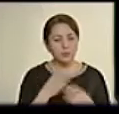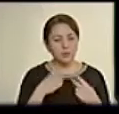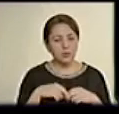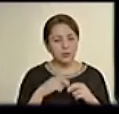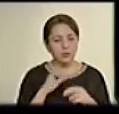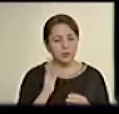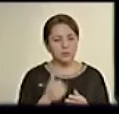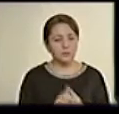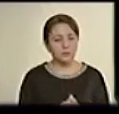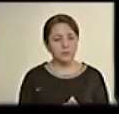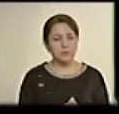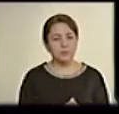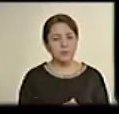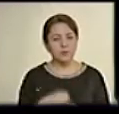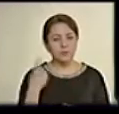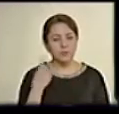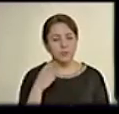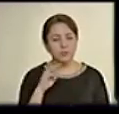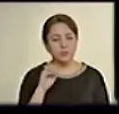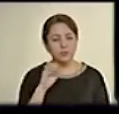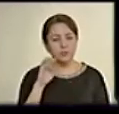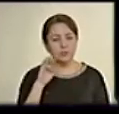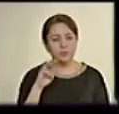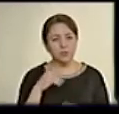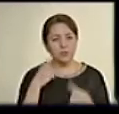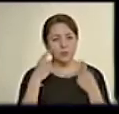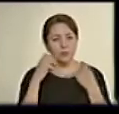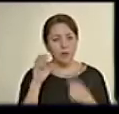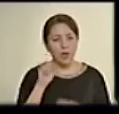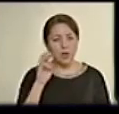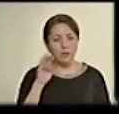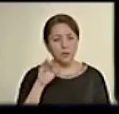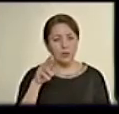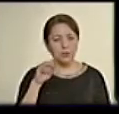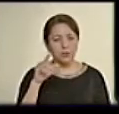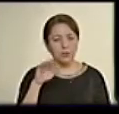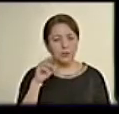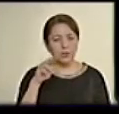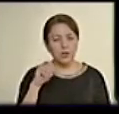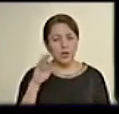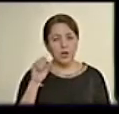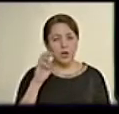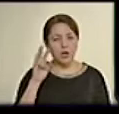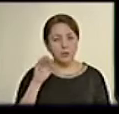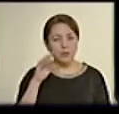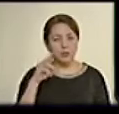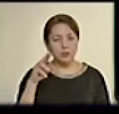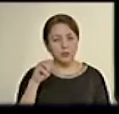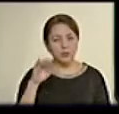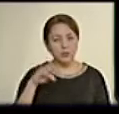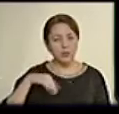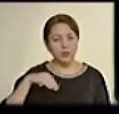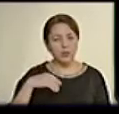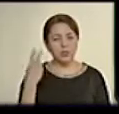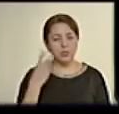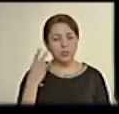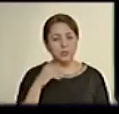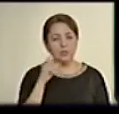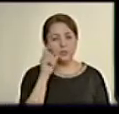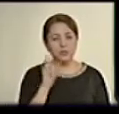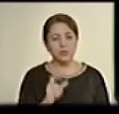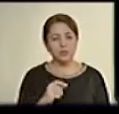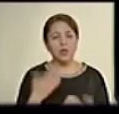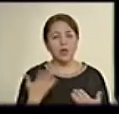tekshirib olamiz. Birinchi testimizda Buxoro amirligida amirdan keyingi ikkinchi shaxs qaysi